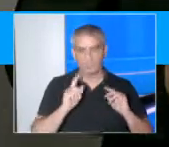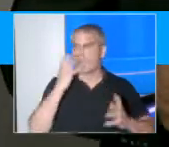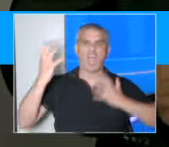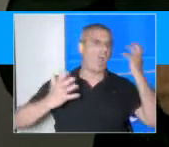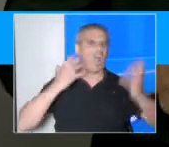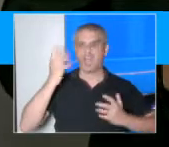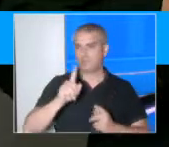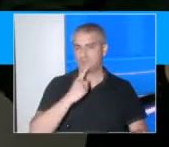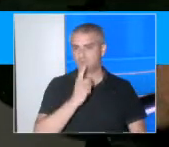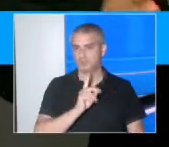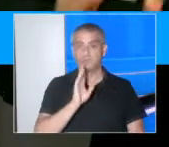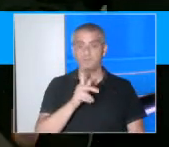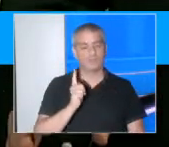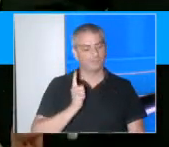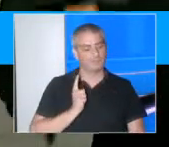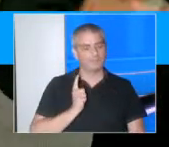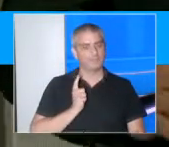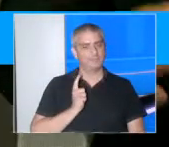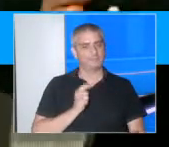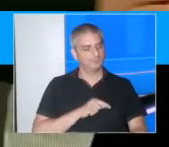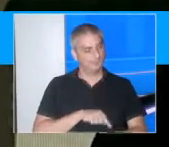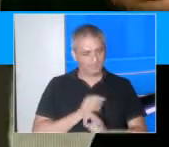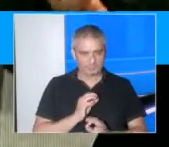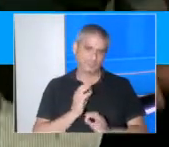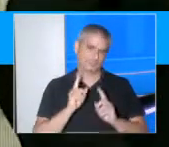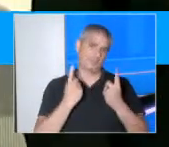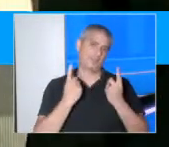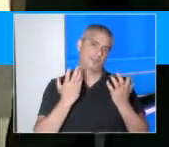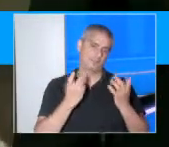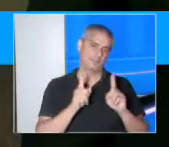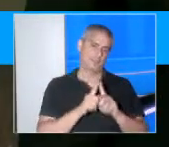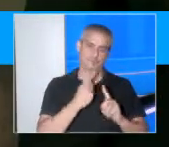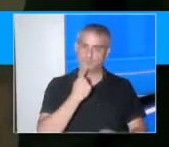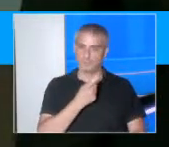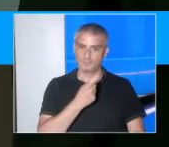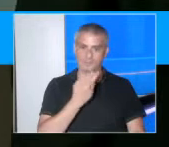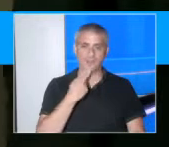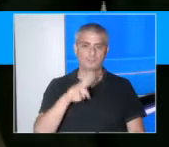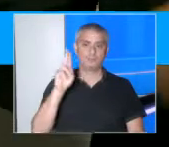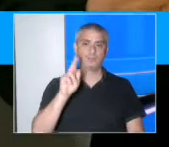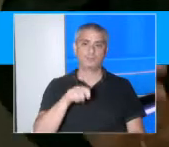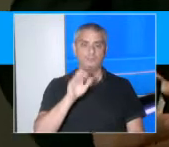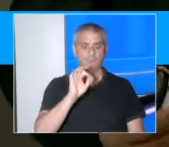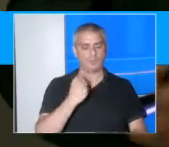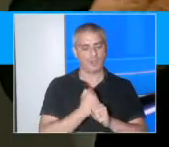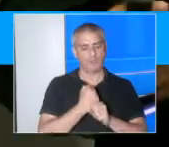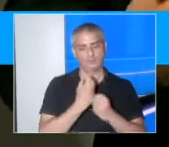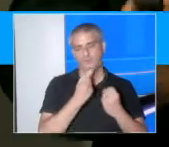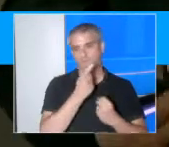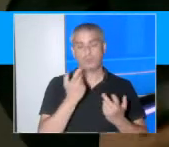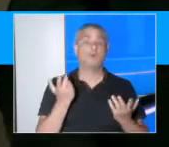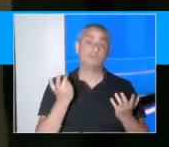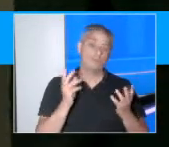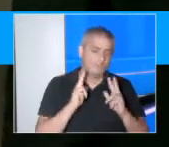מתלהם כמו שאתה אומר, והיה ממתין לשעת השין שקרתה בבקרה גם כמו שציינו בהשבעת הכנסת כדי לבצע את הדברים שלו,